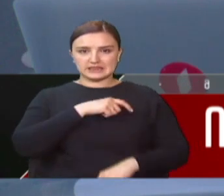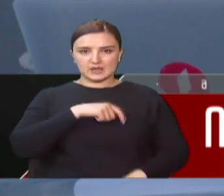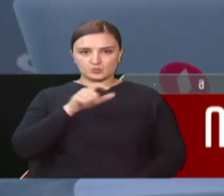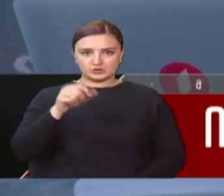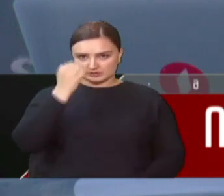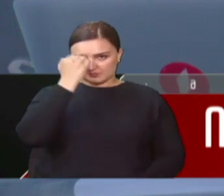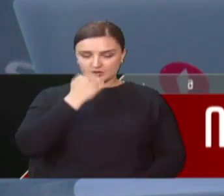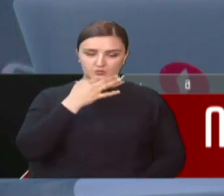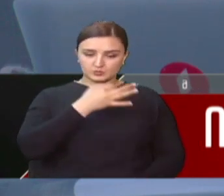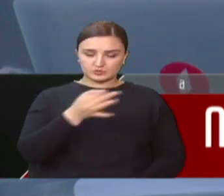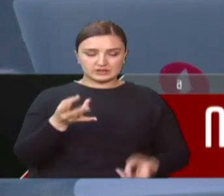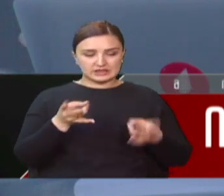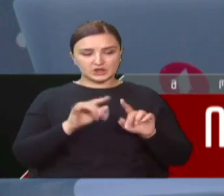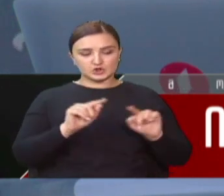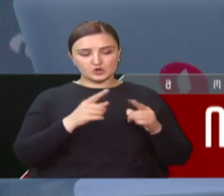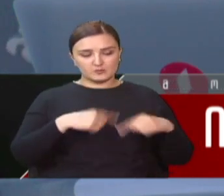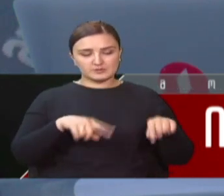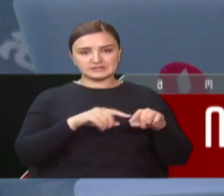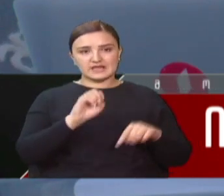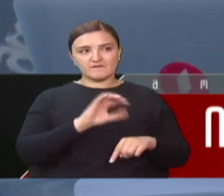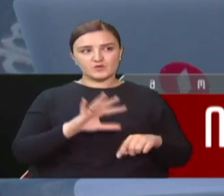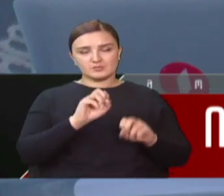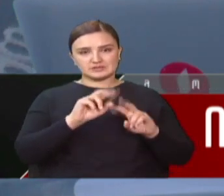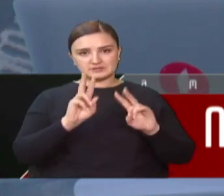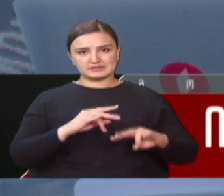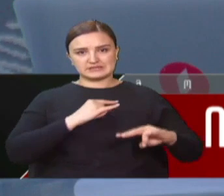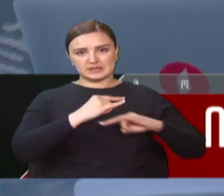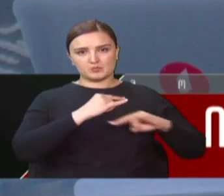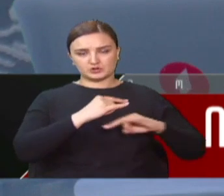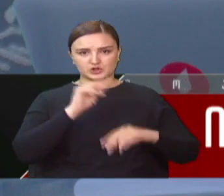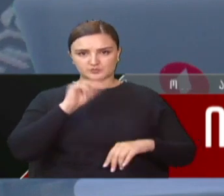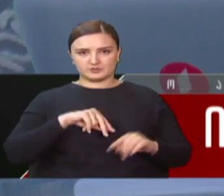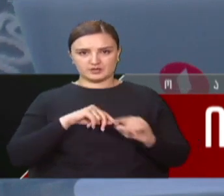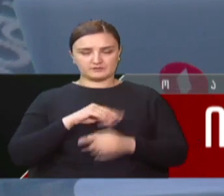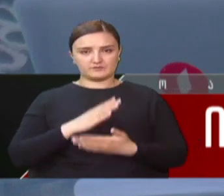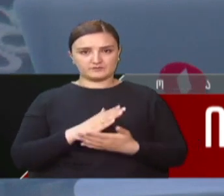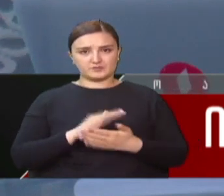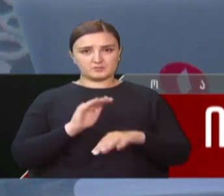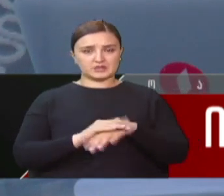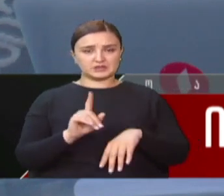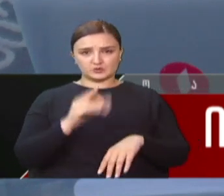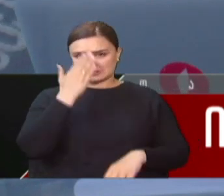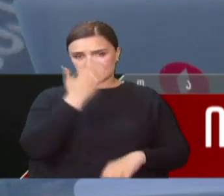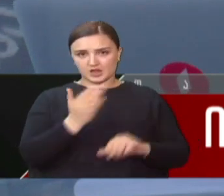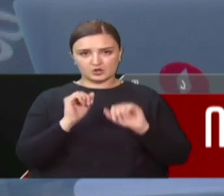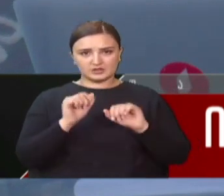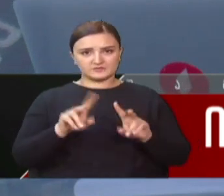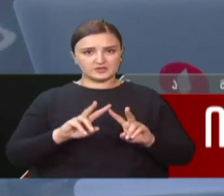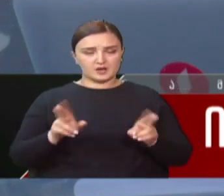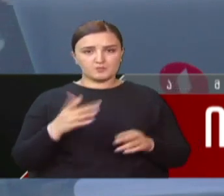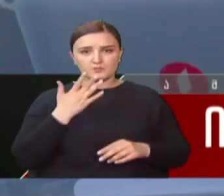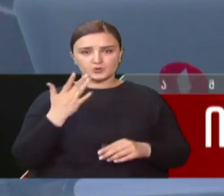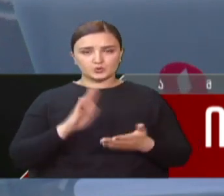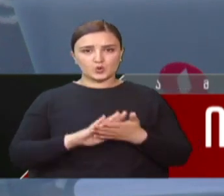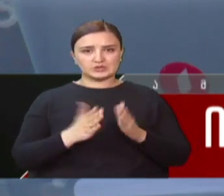უხდის, დანარჩენ ოპოზიციას კი ევროპული პერსპექტივის მიზანმიმართულ საბოტაჟში სდებს ბრალს. ფაქტია, რომ სახალხო დამცველის მსგავსად